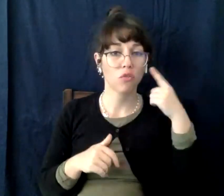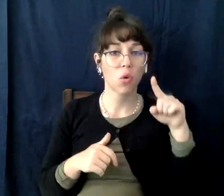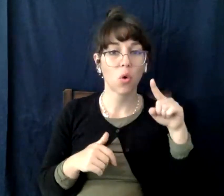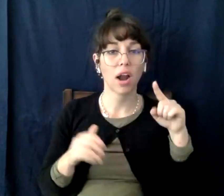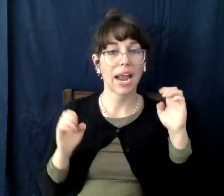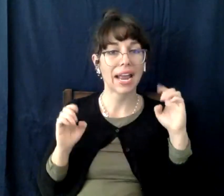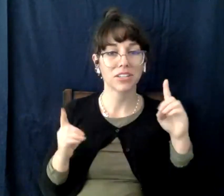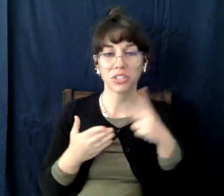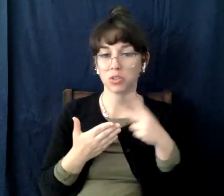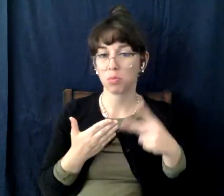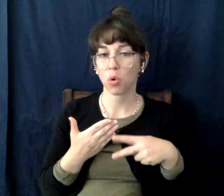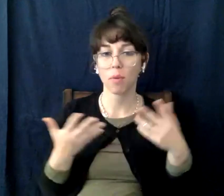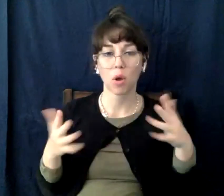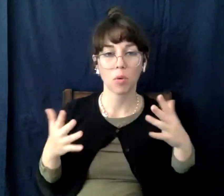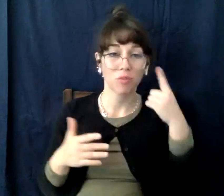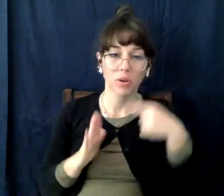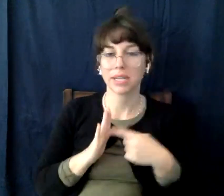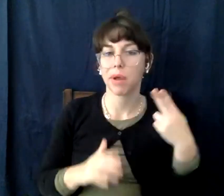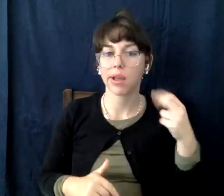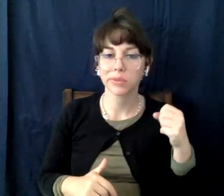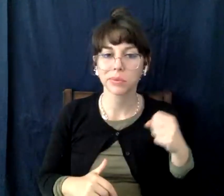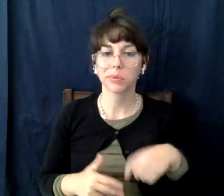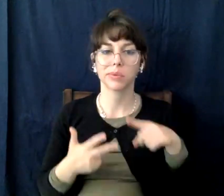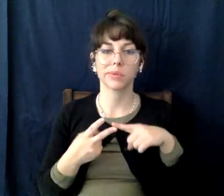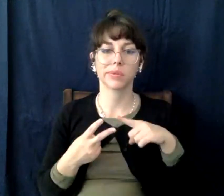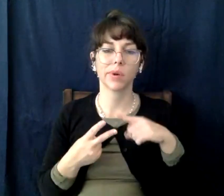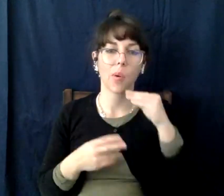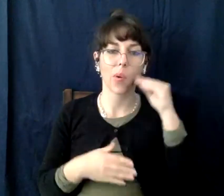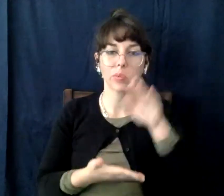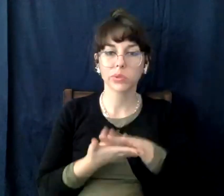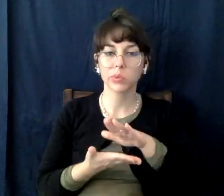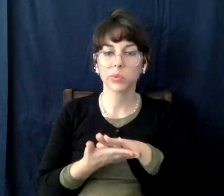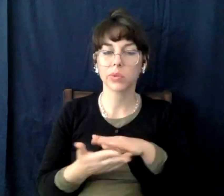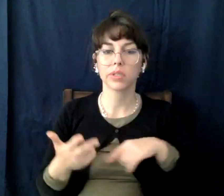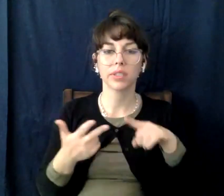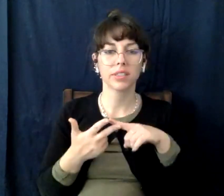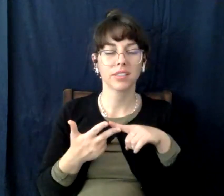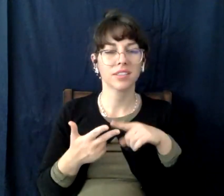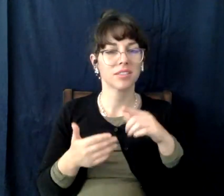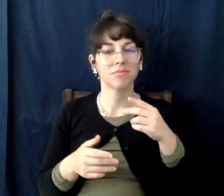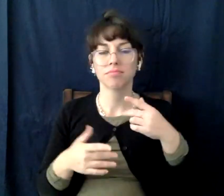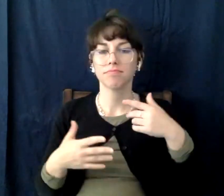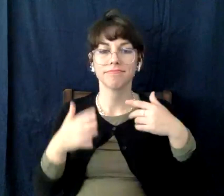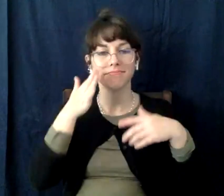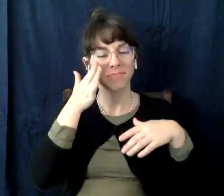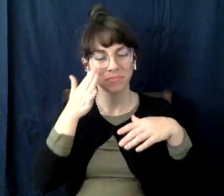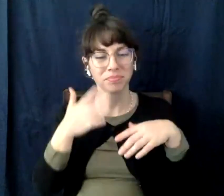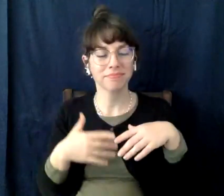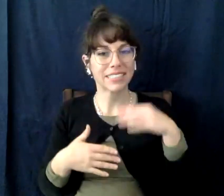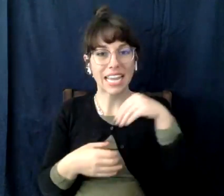program, such as high school, in-home schooling, and also